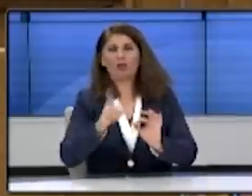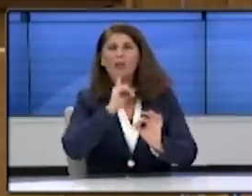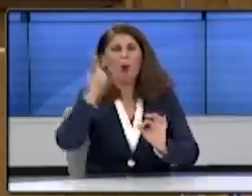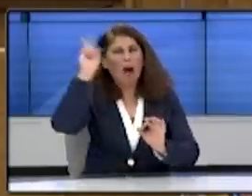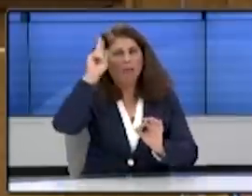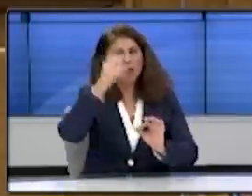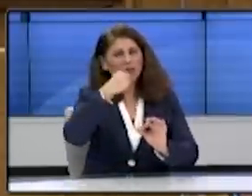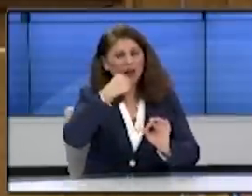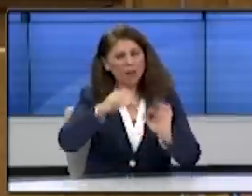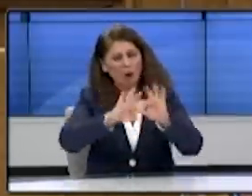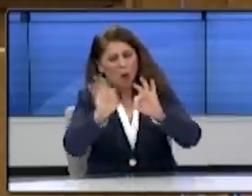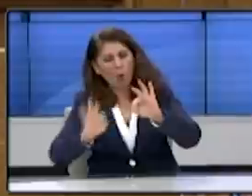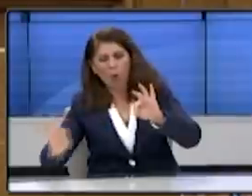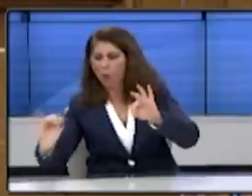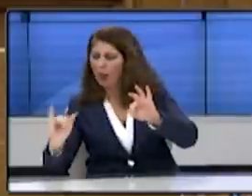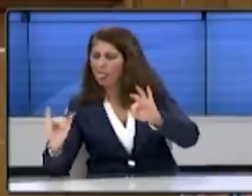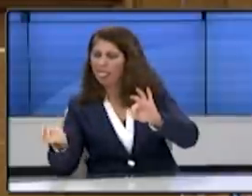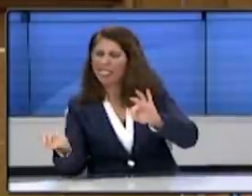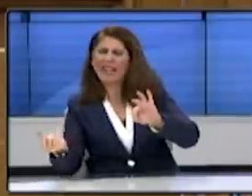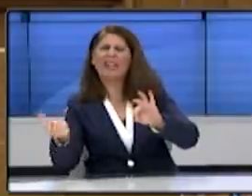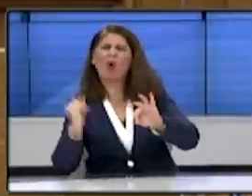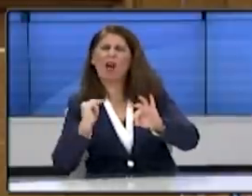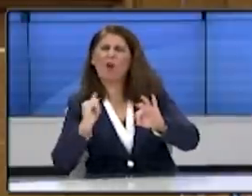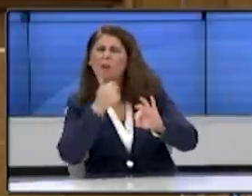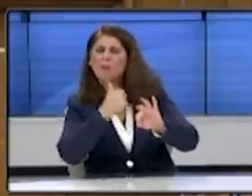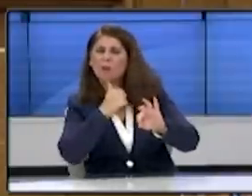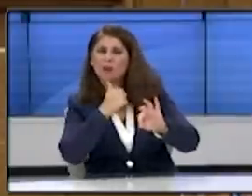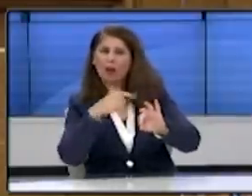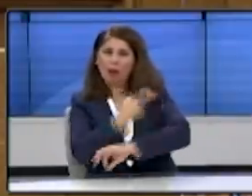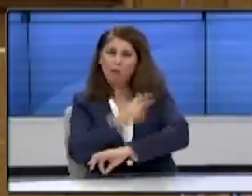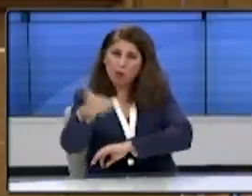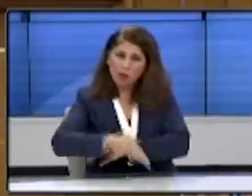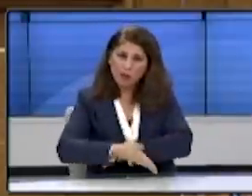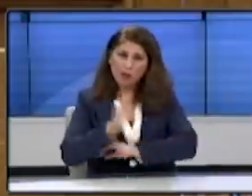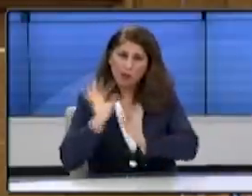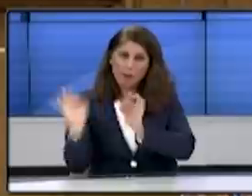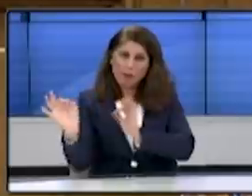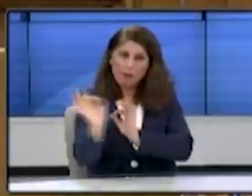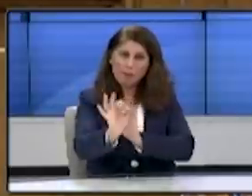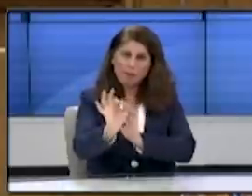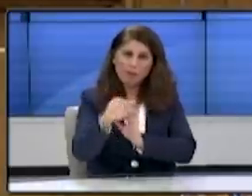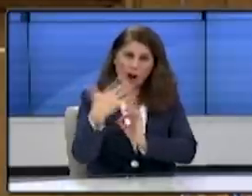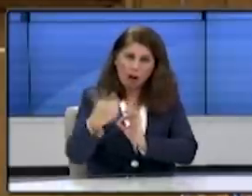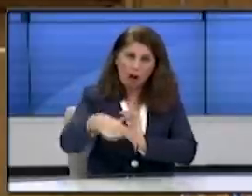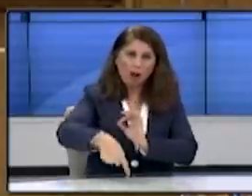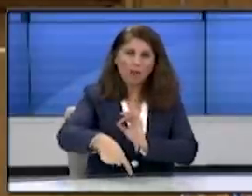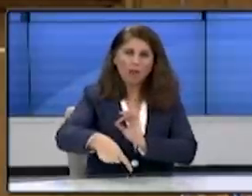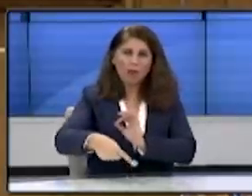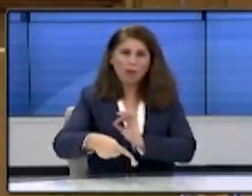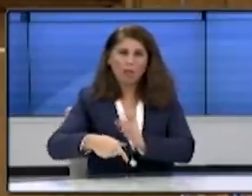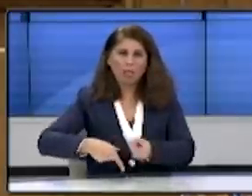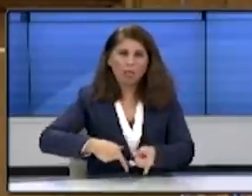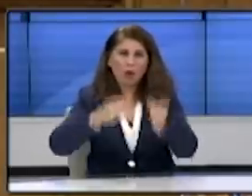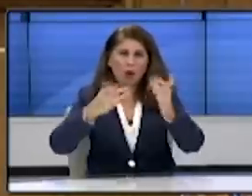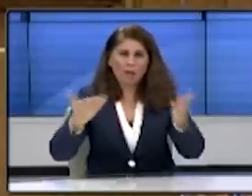συζητάμε. Πάντως το εμβόλιο ήρθε, η πανδημία όμως δεν έφυγε. Είναι εδώ ακόμα πιο φωνική και κάνουμε